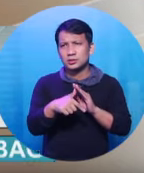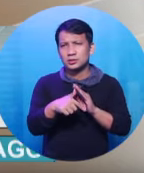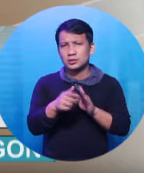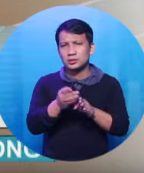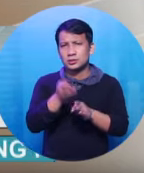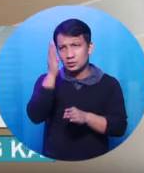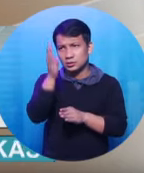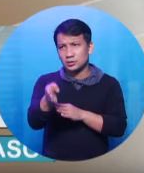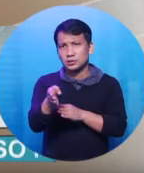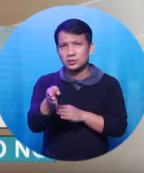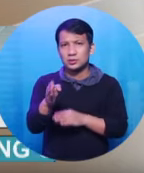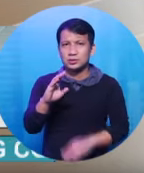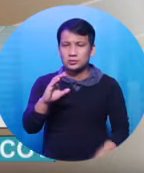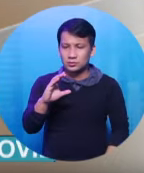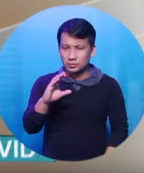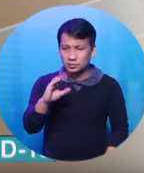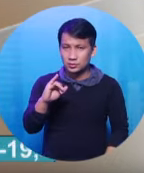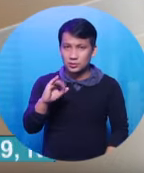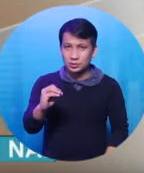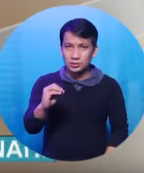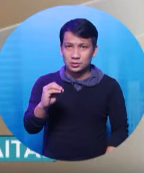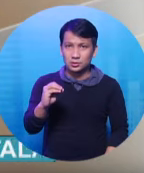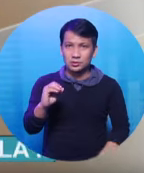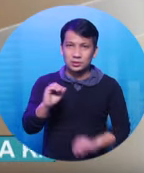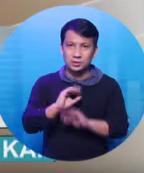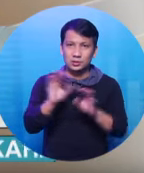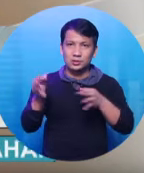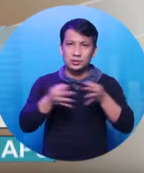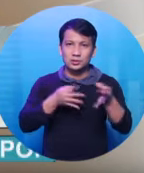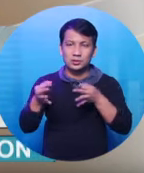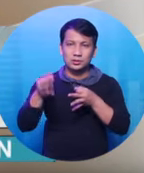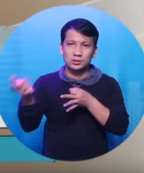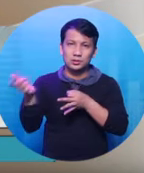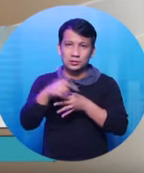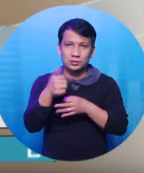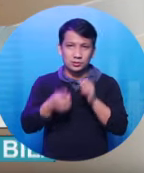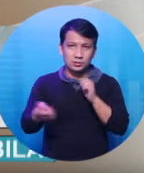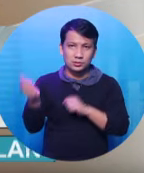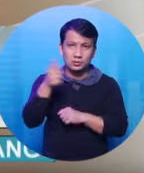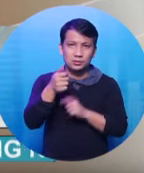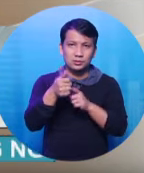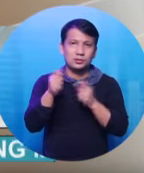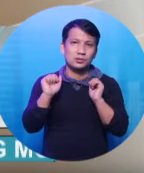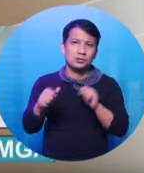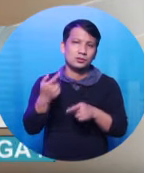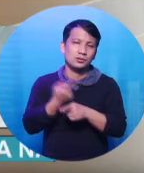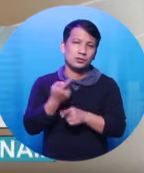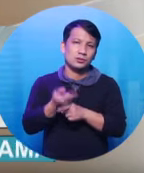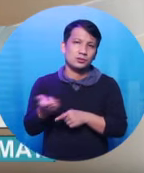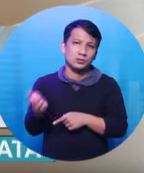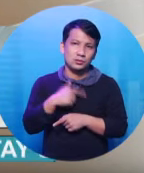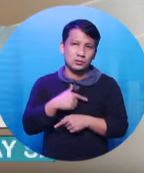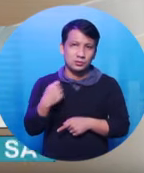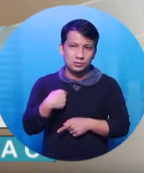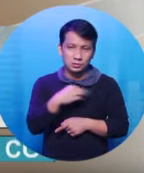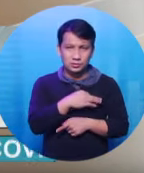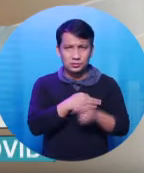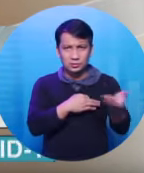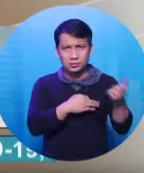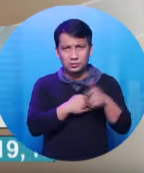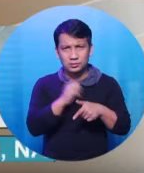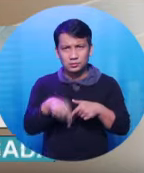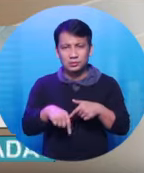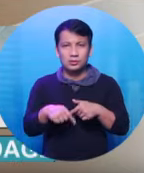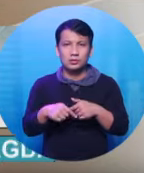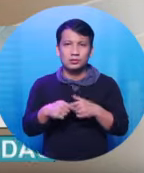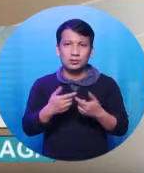designated syempre na PIO. Pangalawa po, i-clearance ko din po sa aming chief. Pero maayos naman po nakiusap yung personnel nyo with regards to, kaya